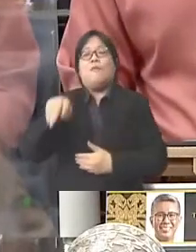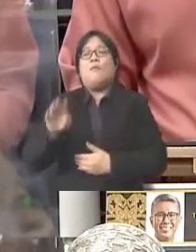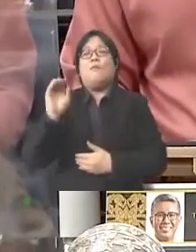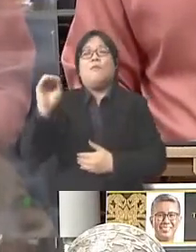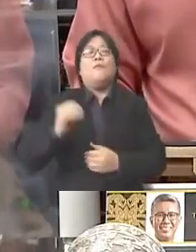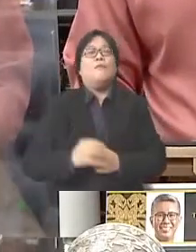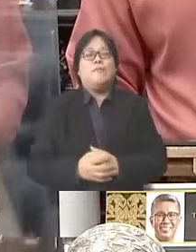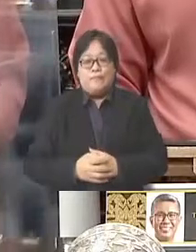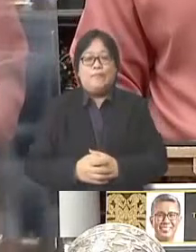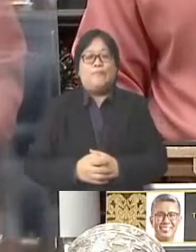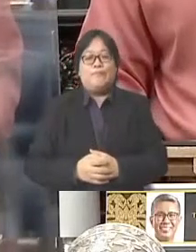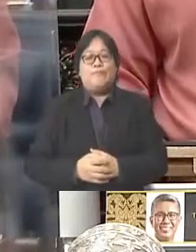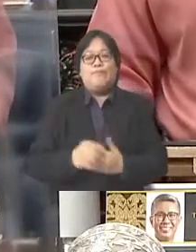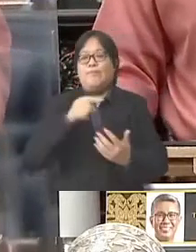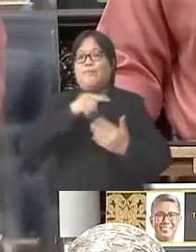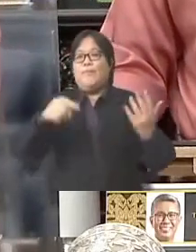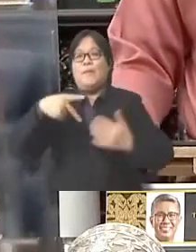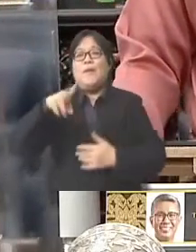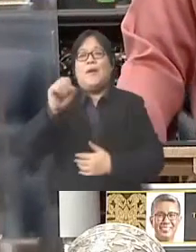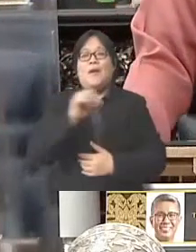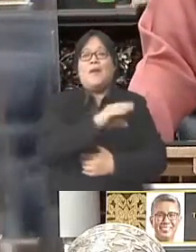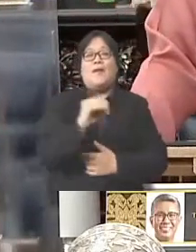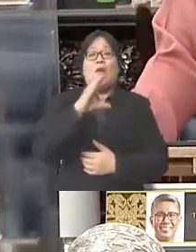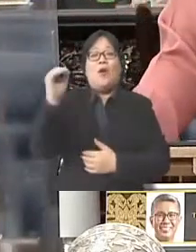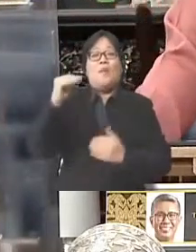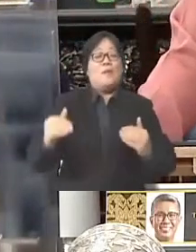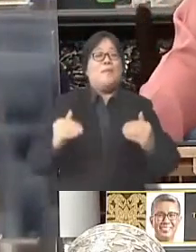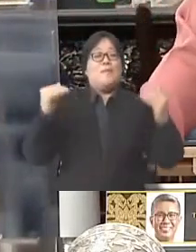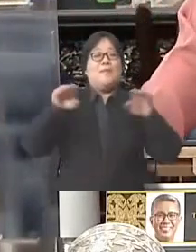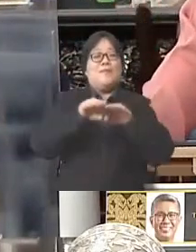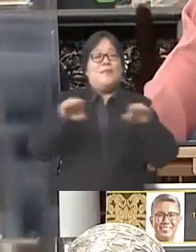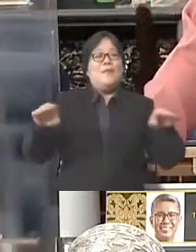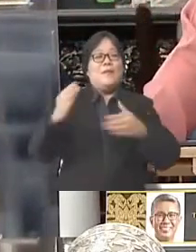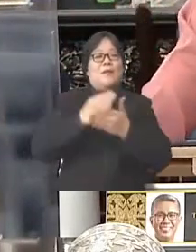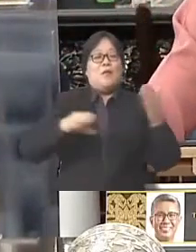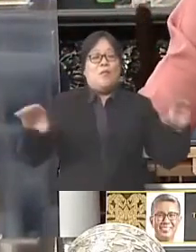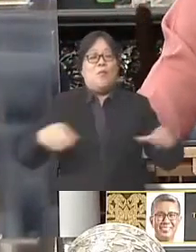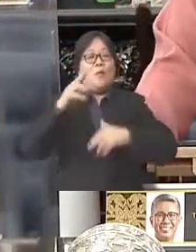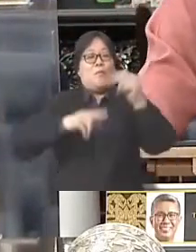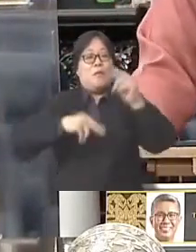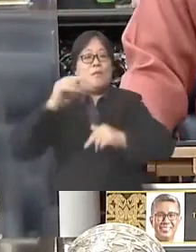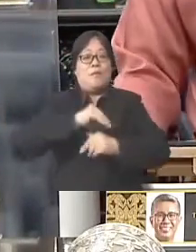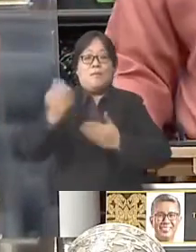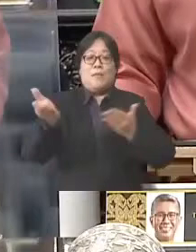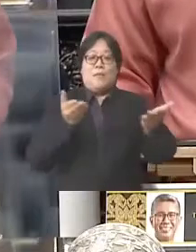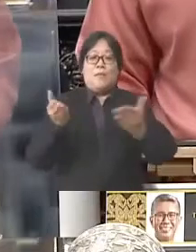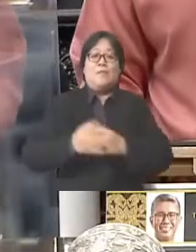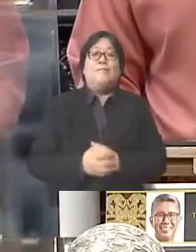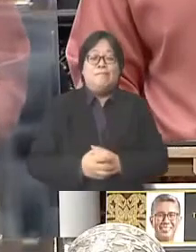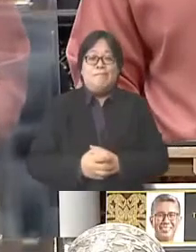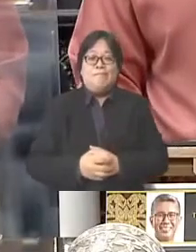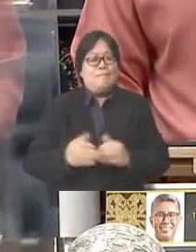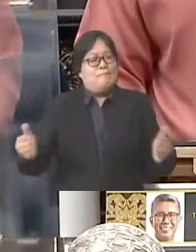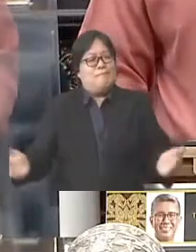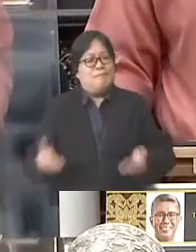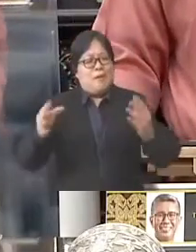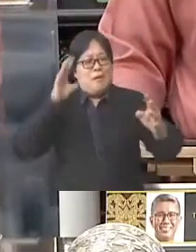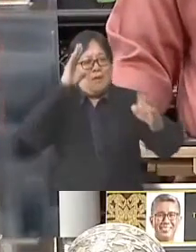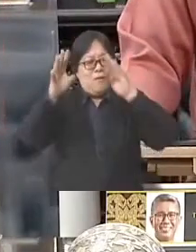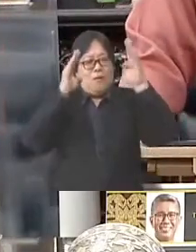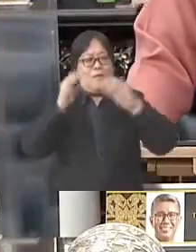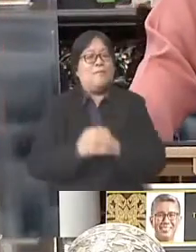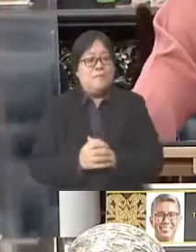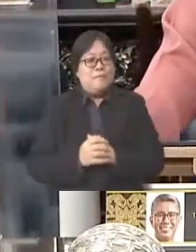keempat atau industri forward dalam kalangan Pique Serikat tahap pertengahan bagi sektor pembuatan dan peringatan bagi merancangkan